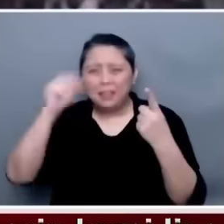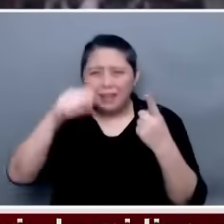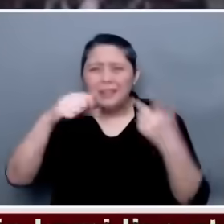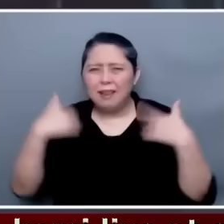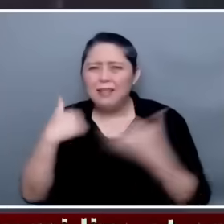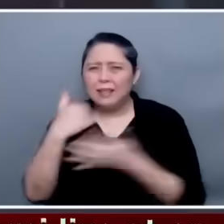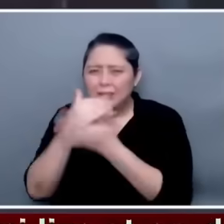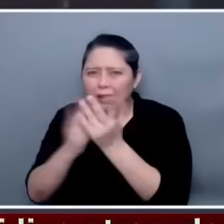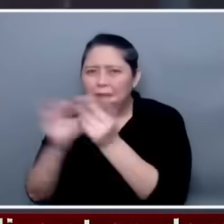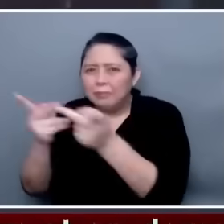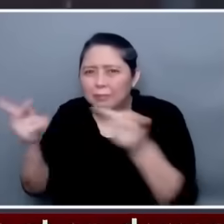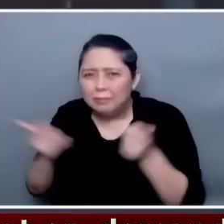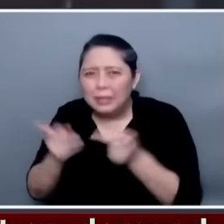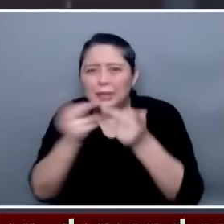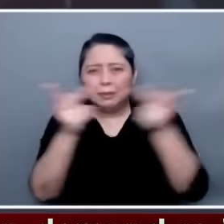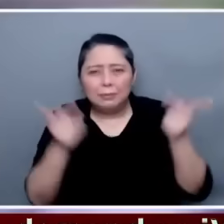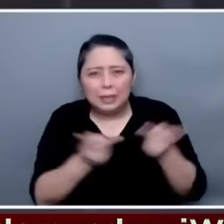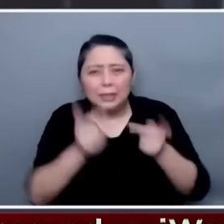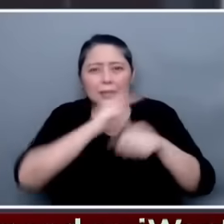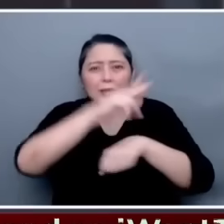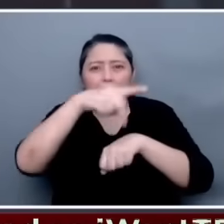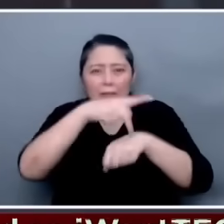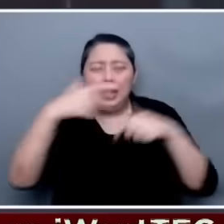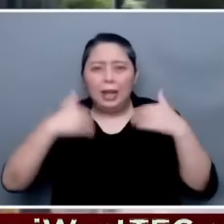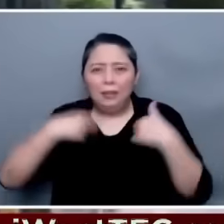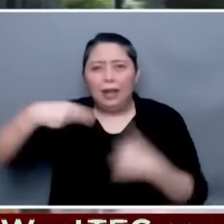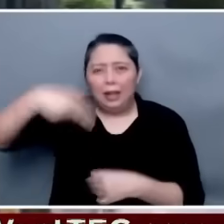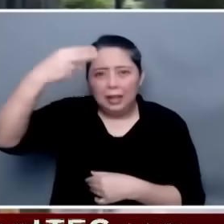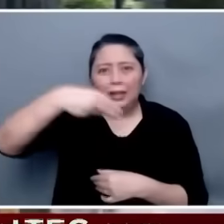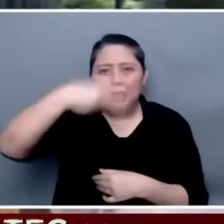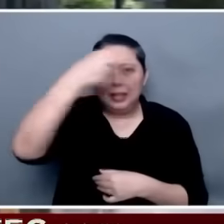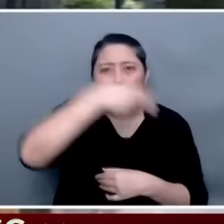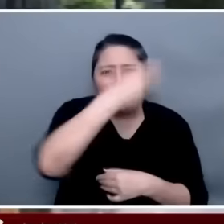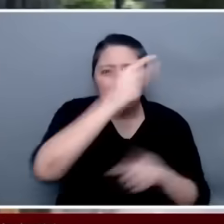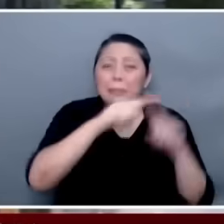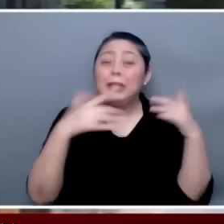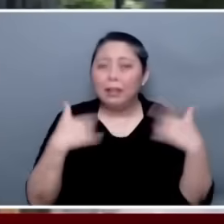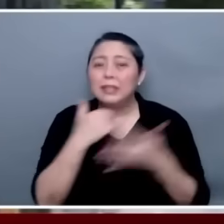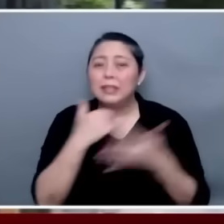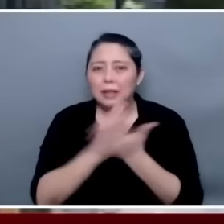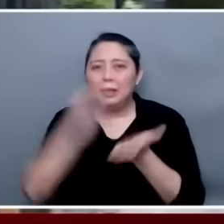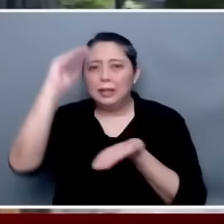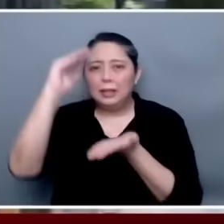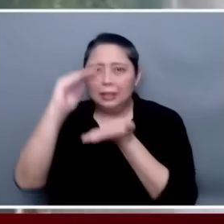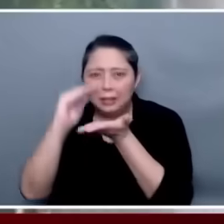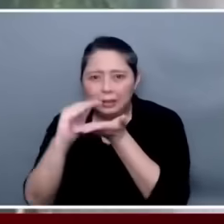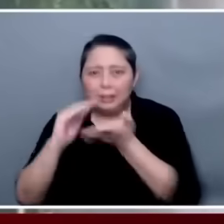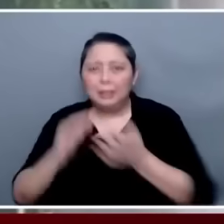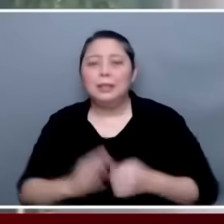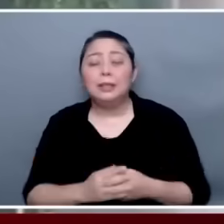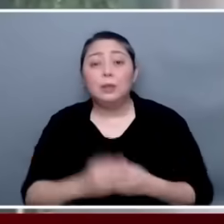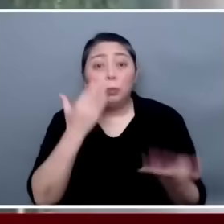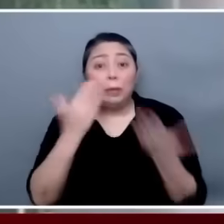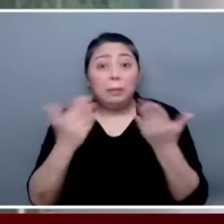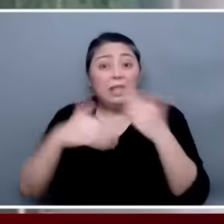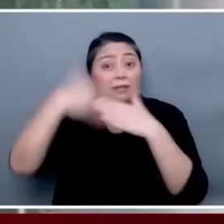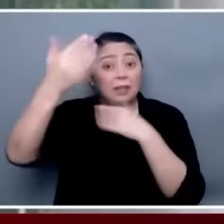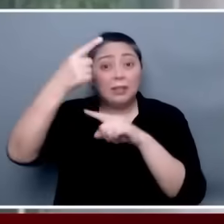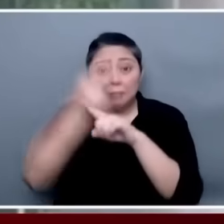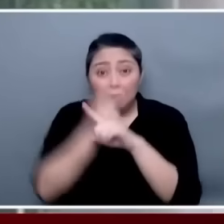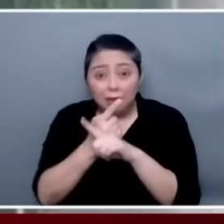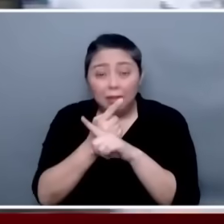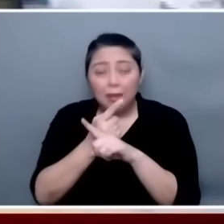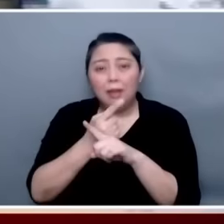magtutuloy-tuloy ito, inaasahang sa katapusan ng buwan, bababa pa sa 2,000 ang magiging bagong kaso ng COVID kada